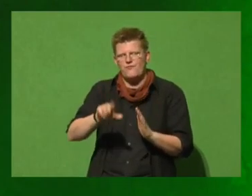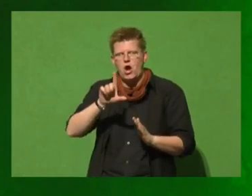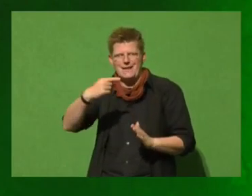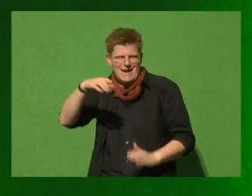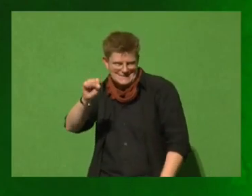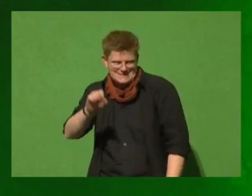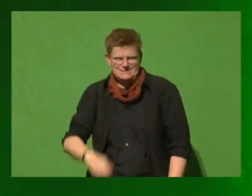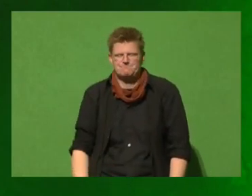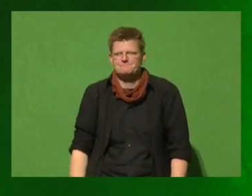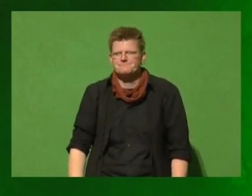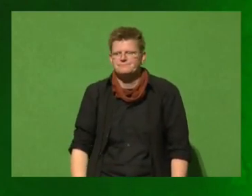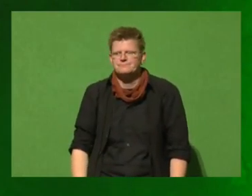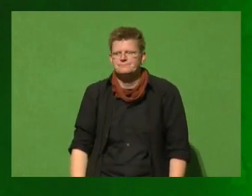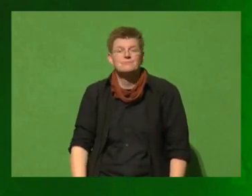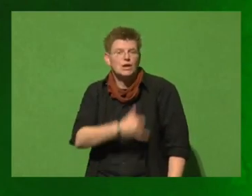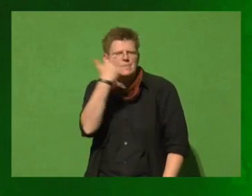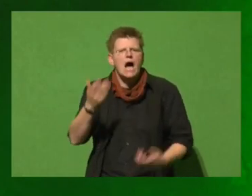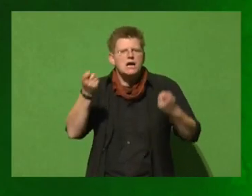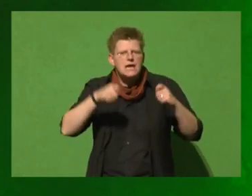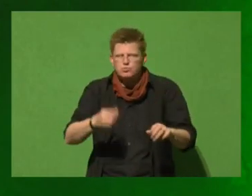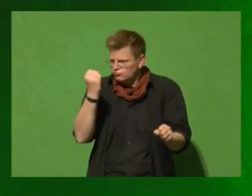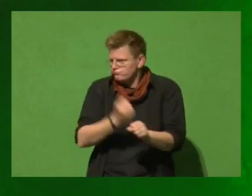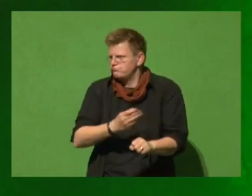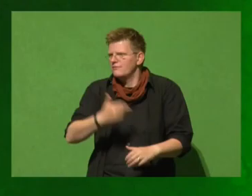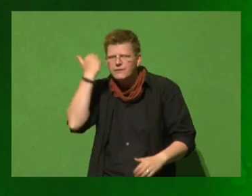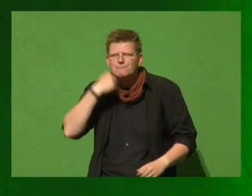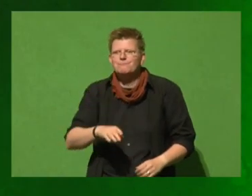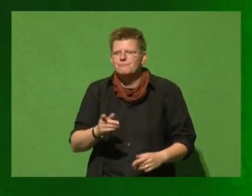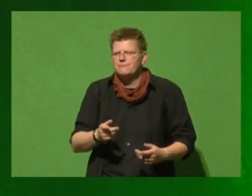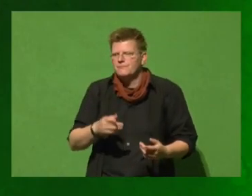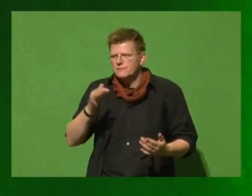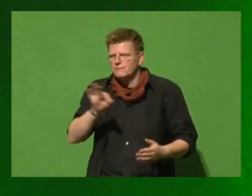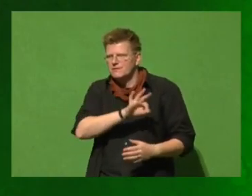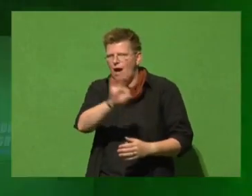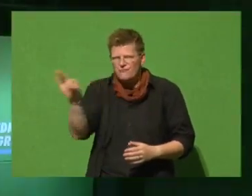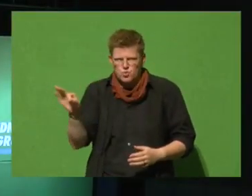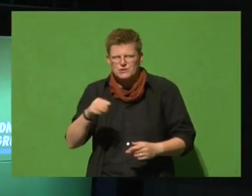den Jahresabschluss und ich bitte um Zustimmung zu dem Jahresabschluss.